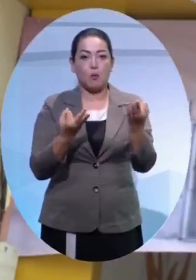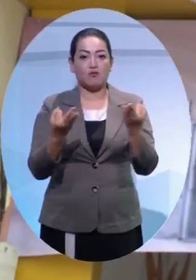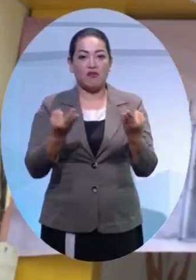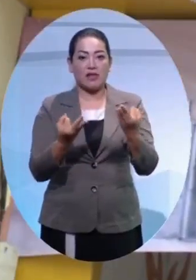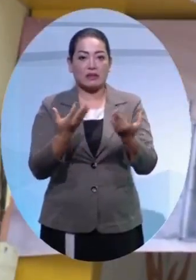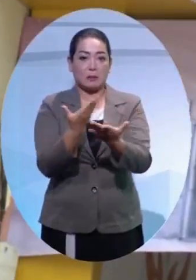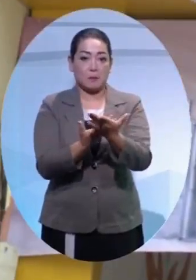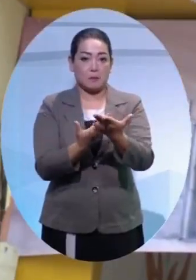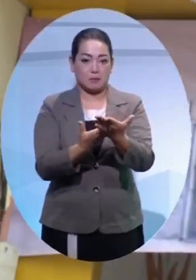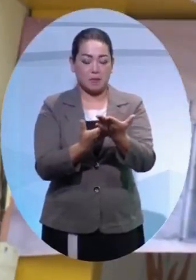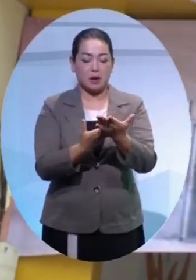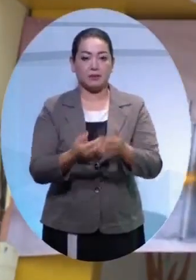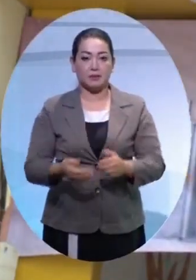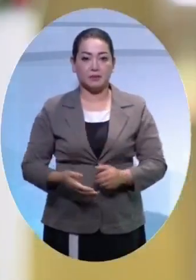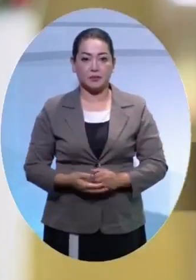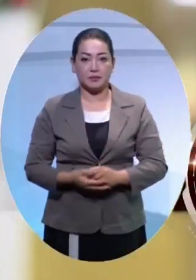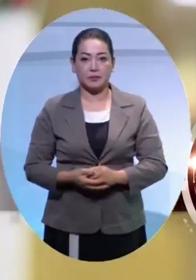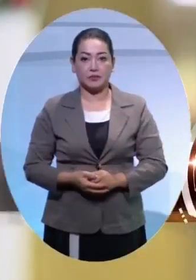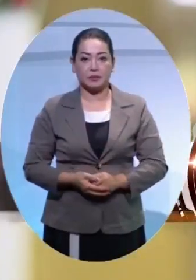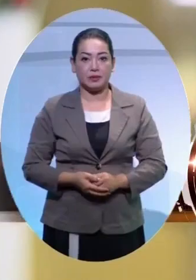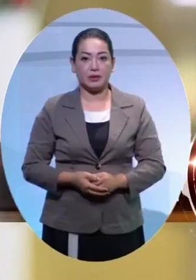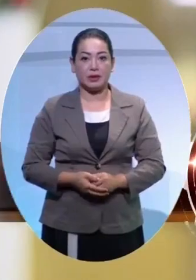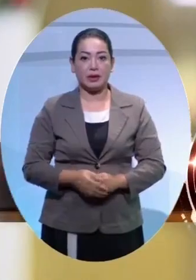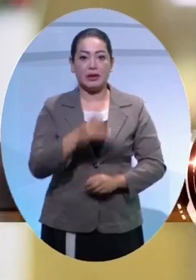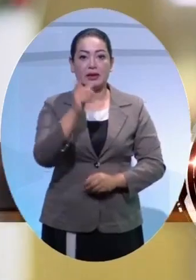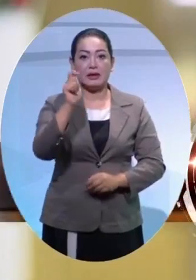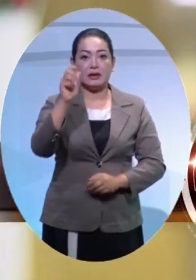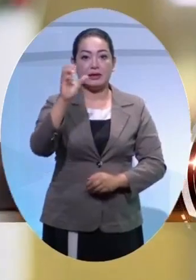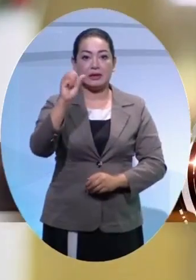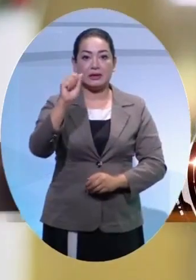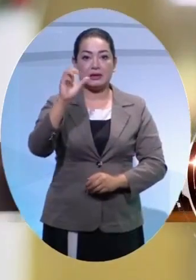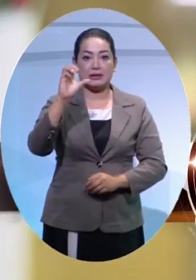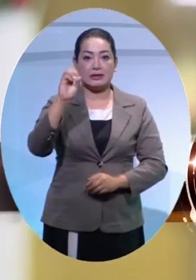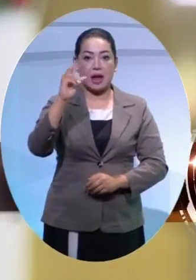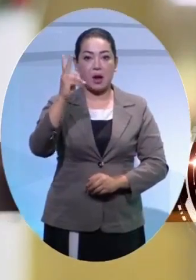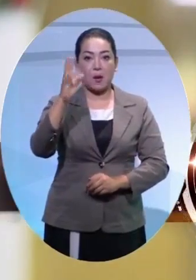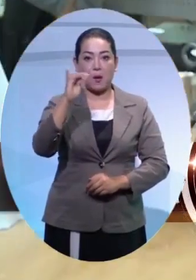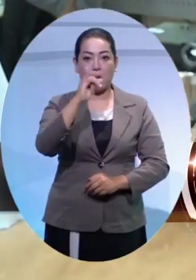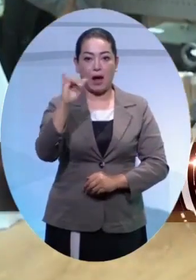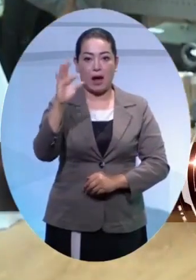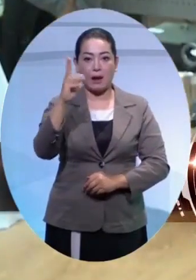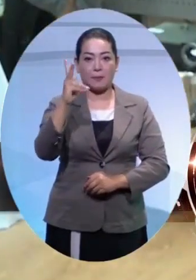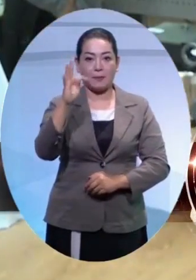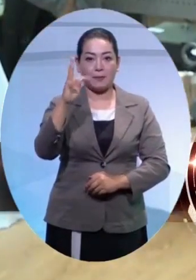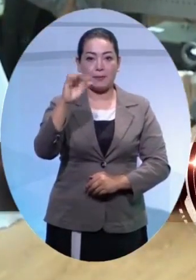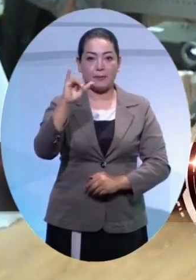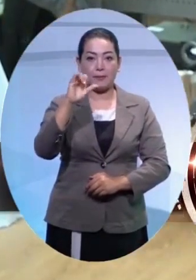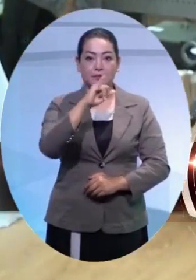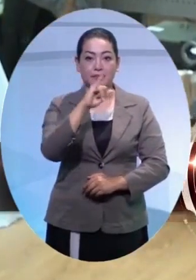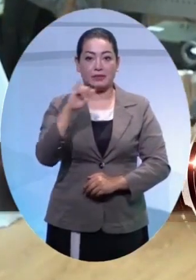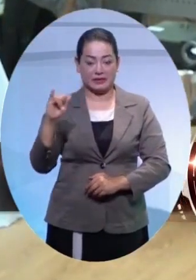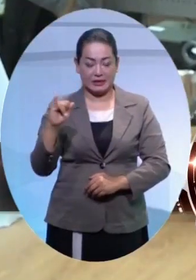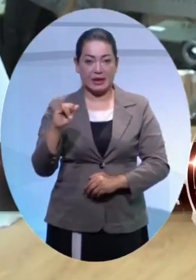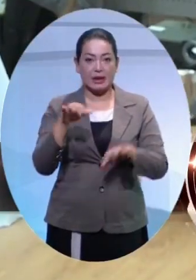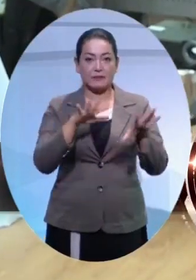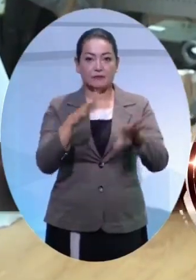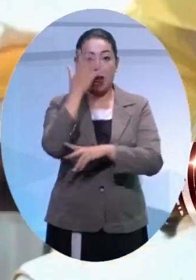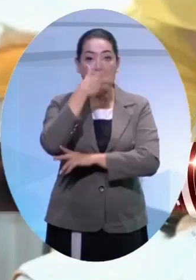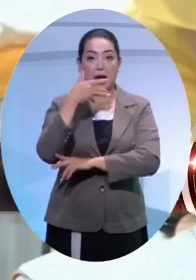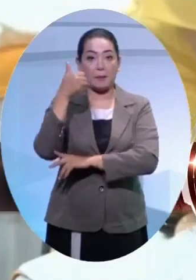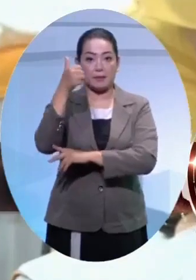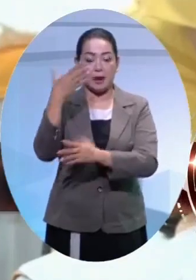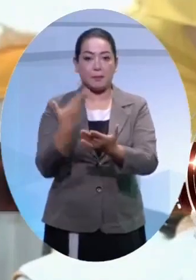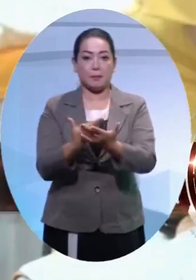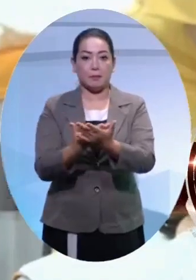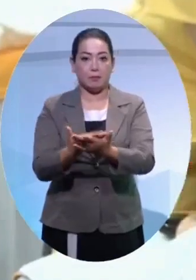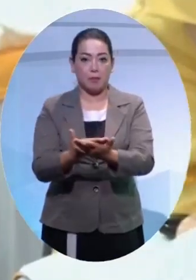Thẩm mỹ viện Sao Hà Thành, thành viên của tập đoàn MDC đã có buổi hướng dẫn chuyển giao phương pháp chăm sóc da tại nhà do các chuyên gia đến từ Hàn Quốc